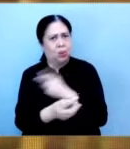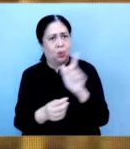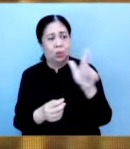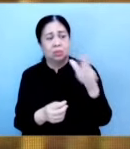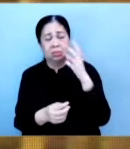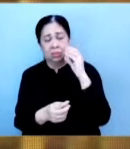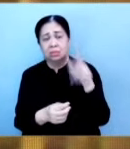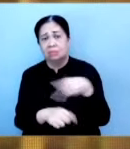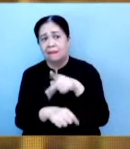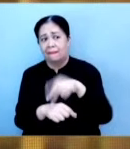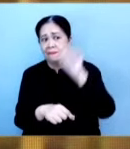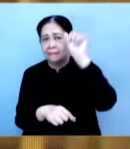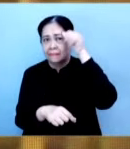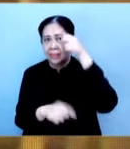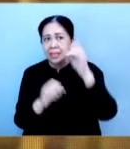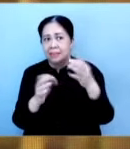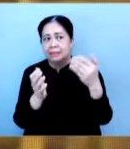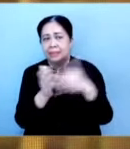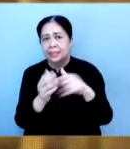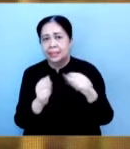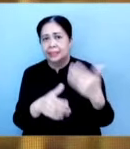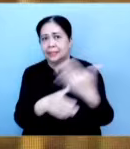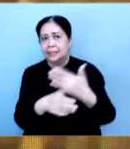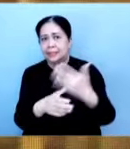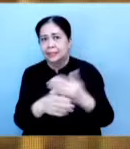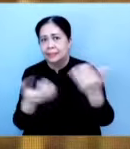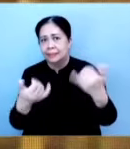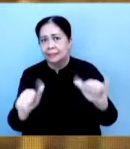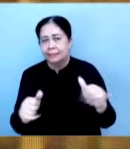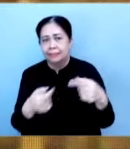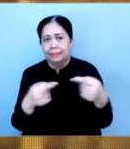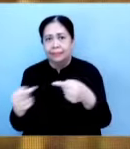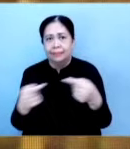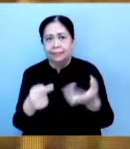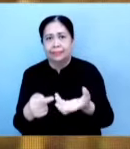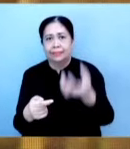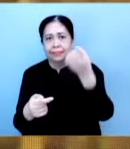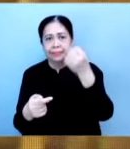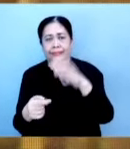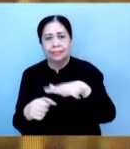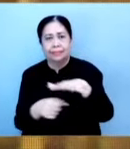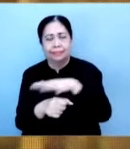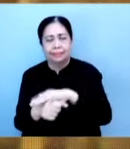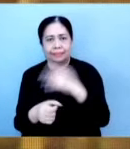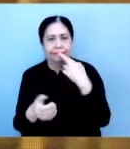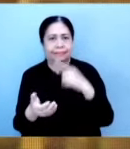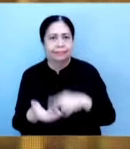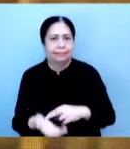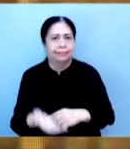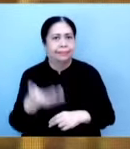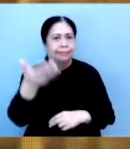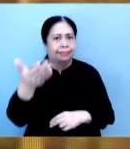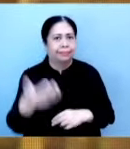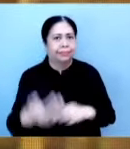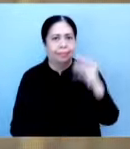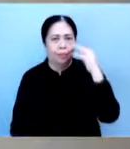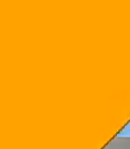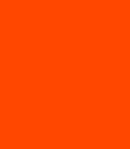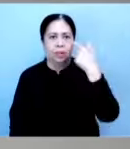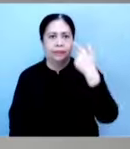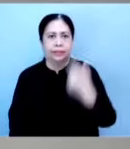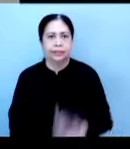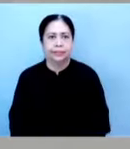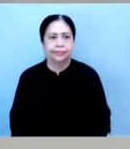ang pilipinas kung manghihimasok pa rin sa pinagaagawang teritoryo nasa frontline ng balitang yan Simon Gualvez